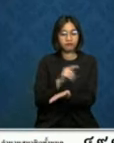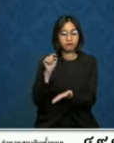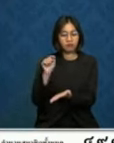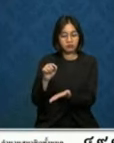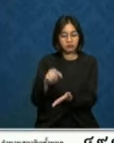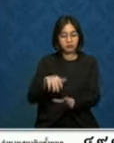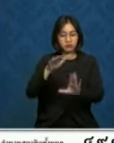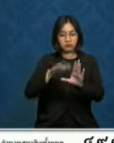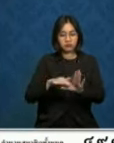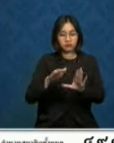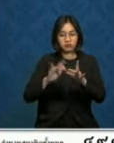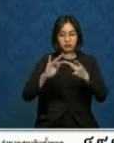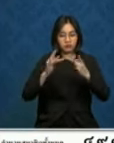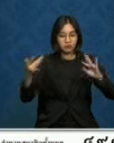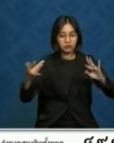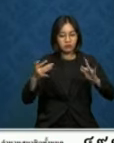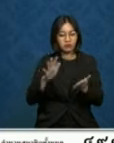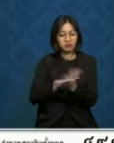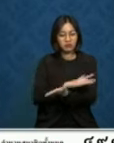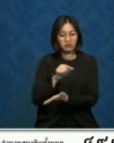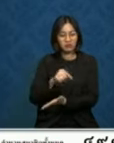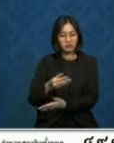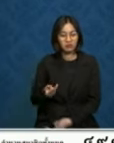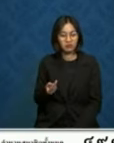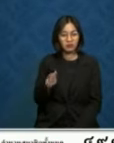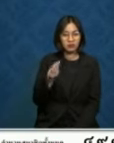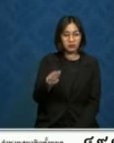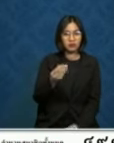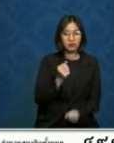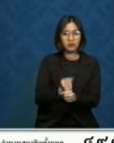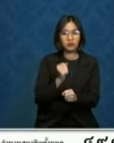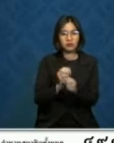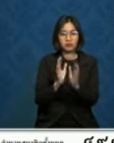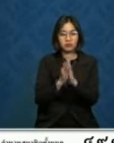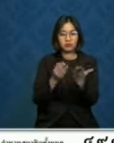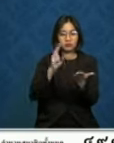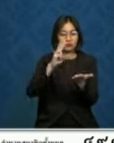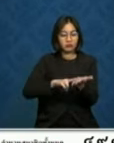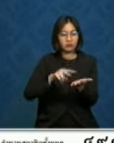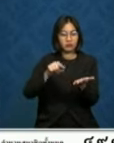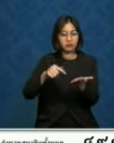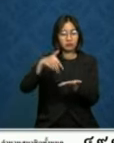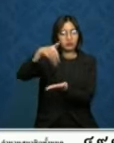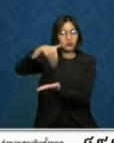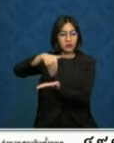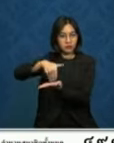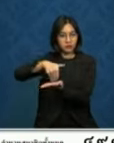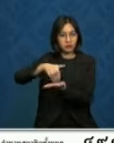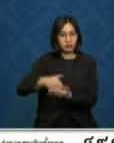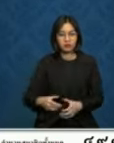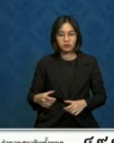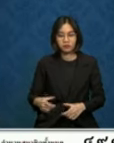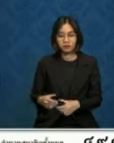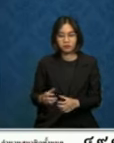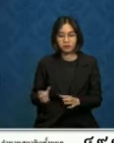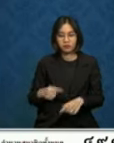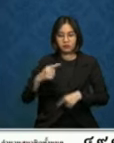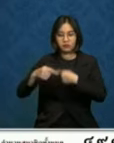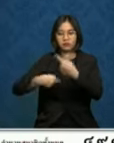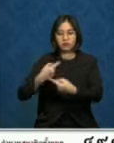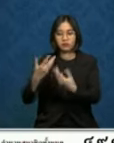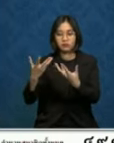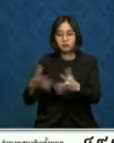ขึ้นทะเบียนออนไลน์เพื่อจะนำเอกสารนี้ไปทำวีซ่าที่ศูนย์ CI แต่พอไปถึงศูนย์ CI ก็ท่านประธานเกิดอะ